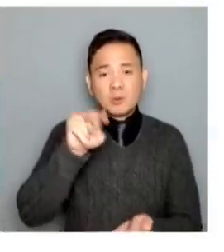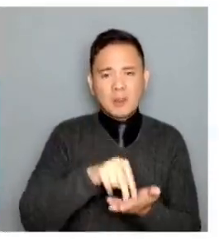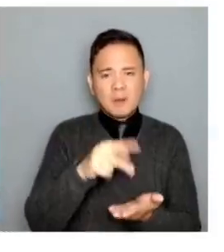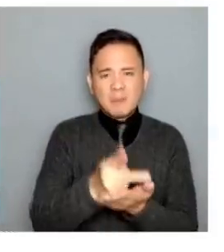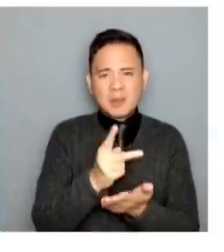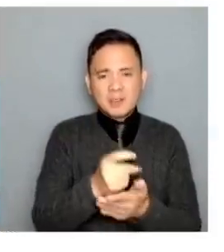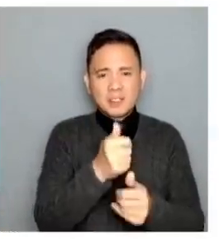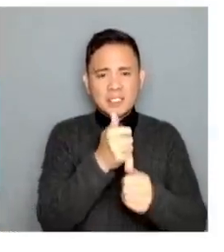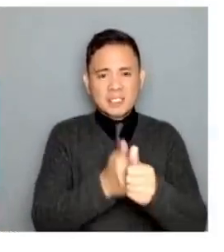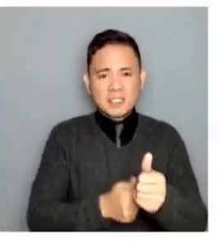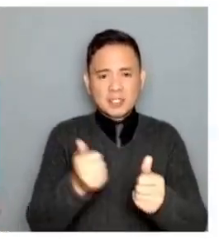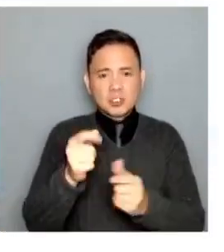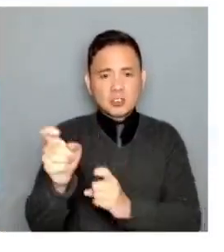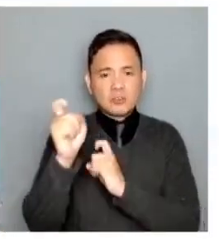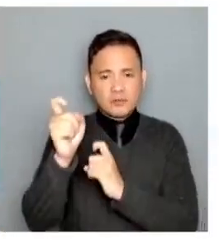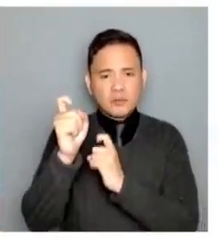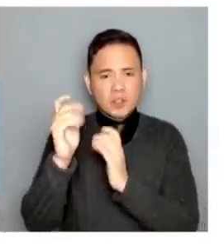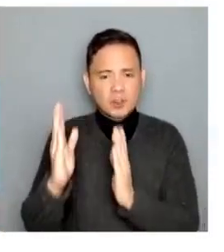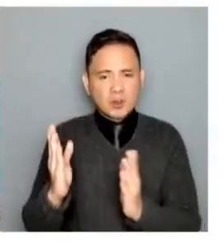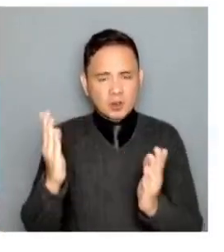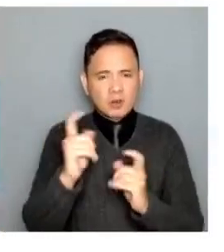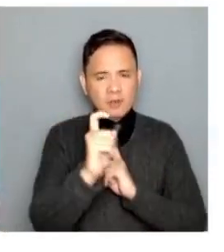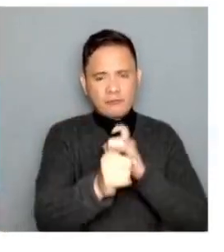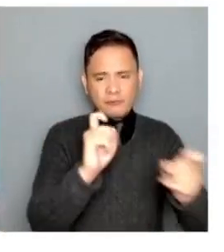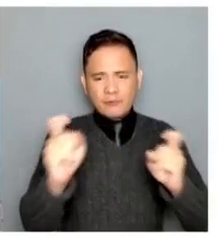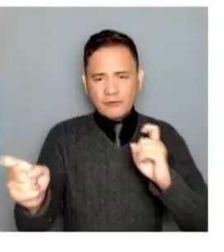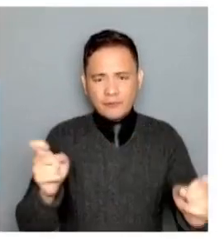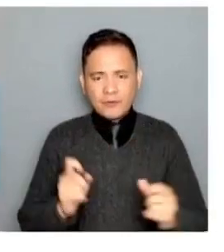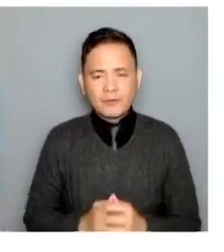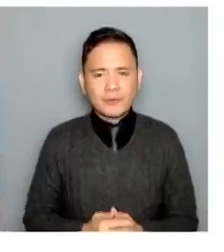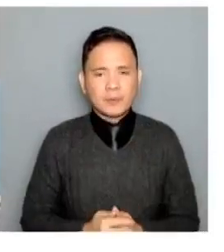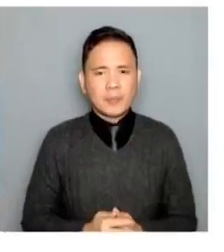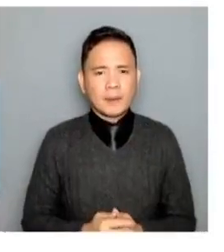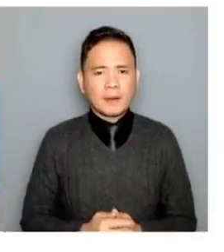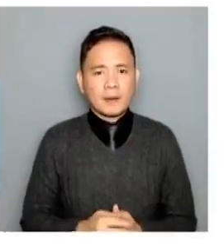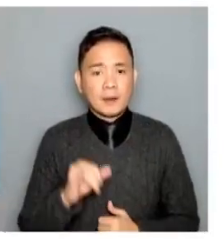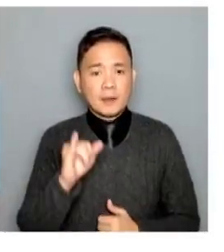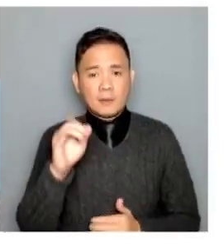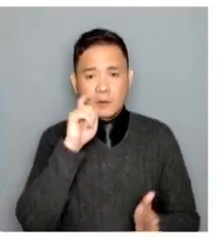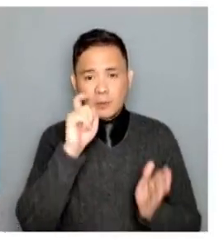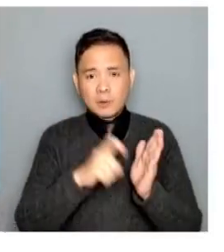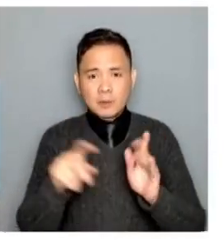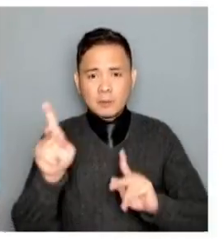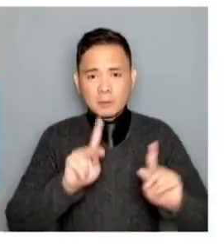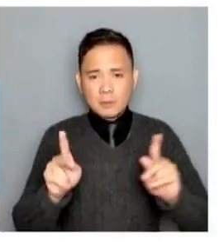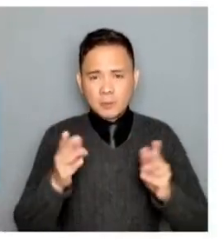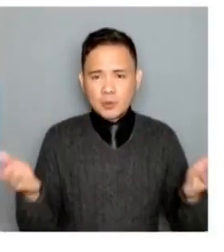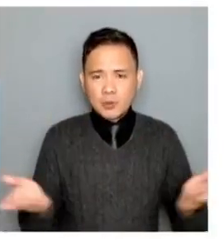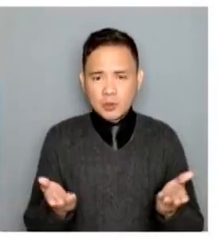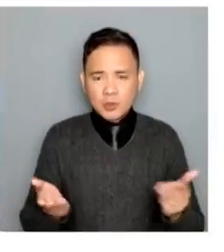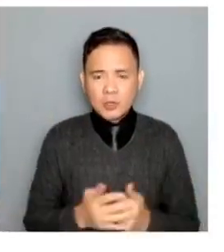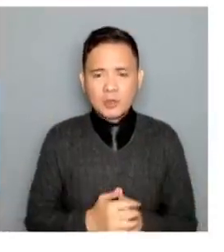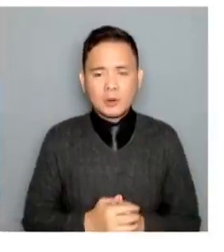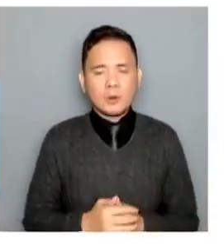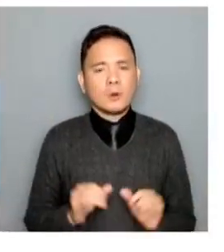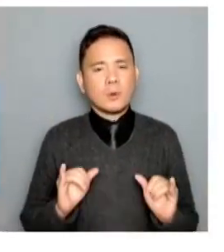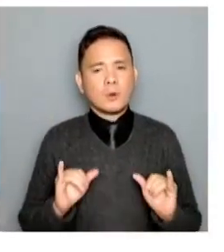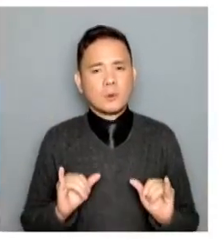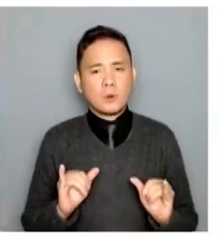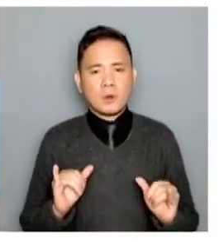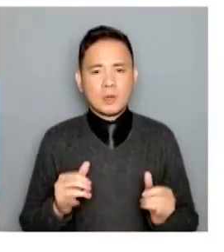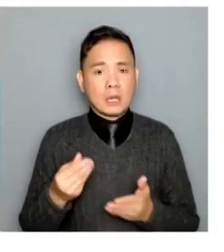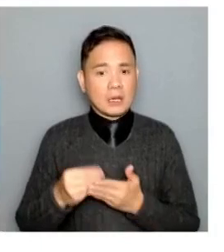mga Fisher Fox natin. Yun, sobrang, alam nyo kung makikita nyo yung mga tao na dapat dumating yung cash for work, dumating